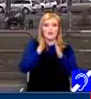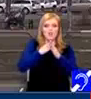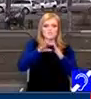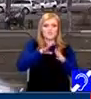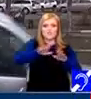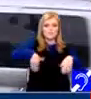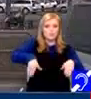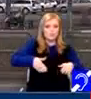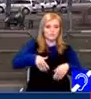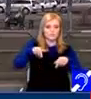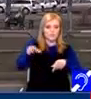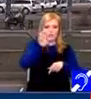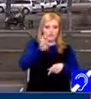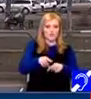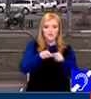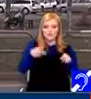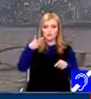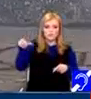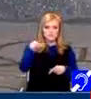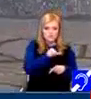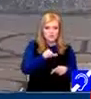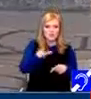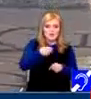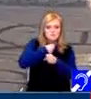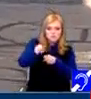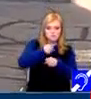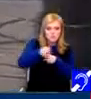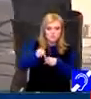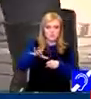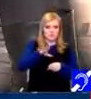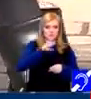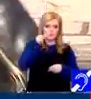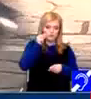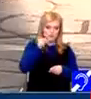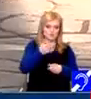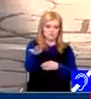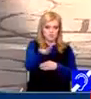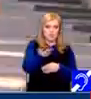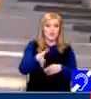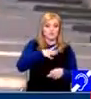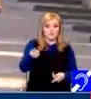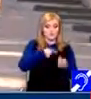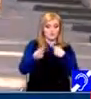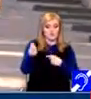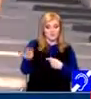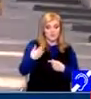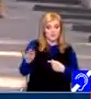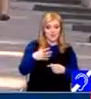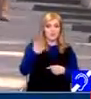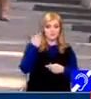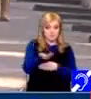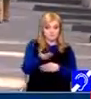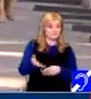din sectorul Botanica. Timp de 2 săptămâni, prin amenințări, concubinii au obligat bărbatul să le predea sumele de bani obținute din